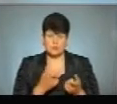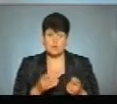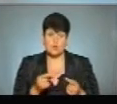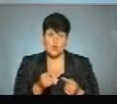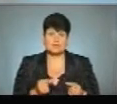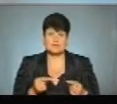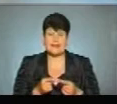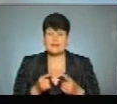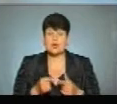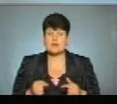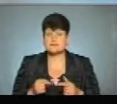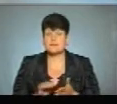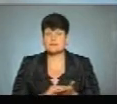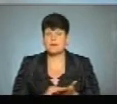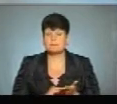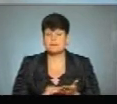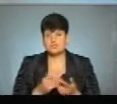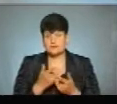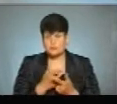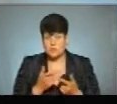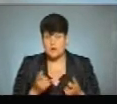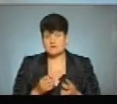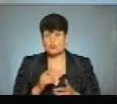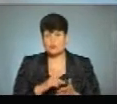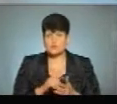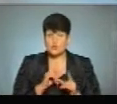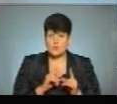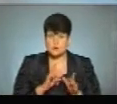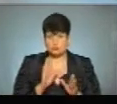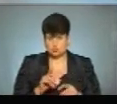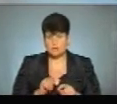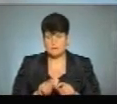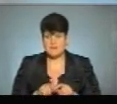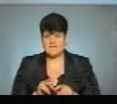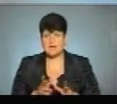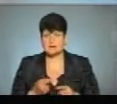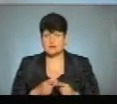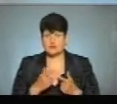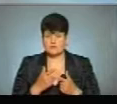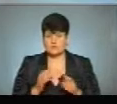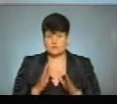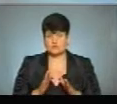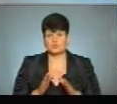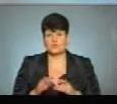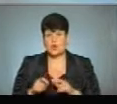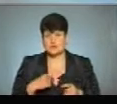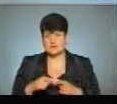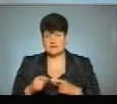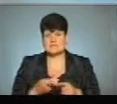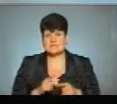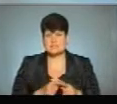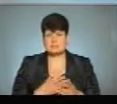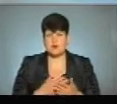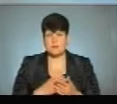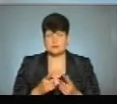якісь конкретні організації, то пишіть інформацію в міську раду, будемо перевіряти цю інформацію. Відповідно, будуть розриватися з такими громадськими